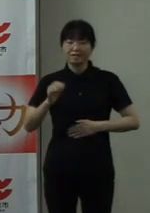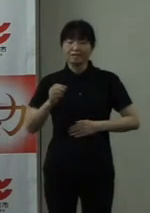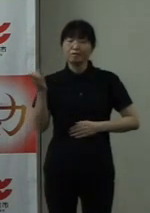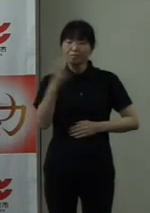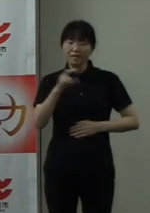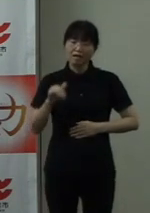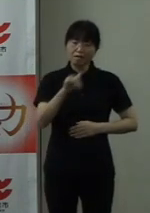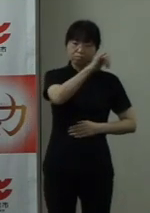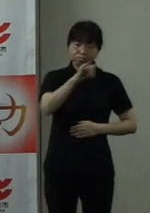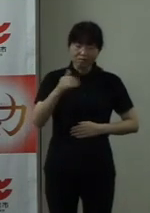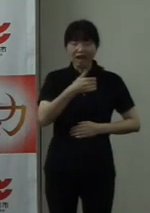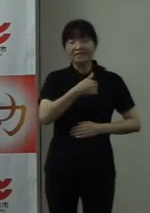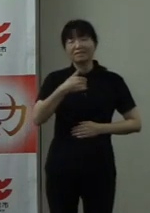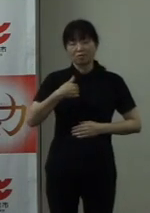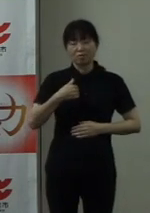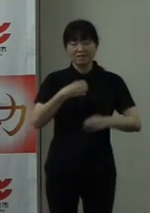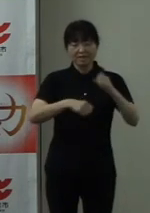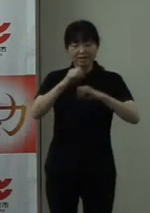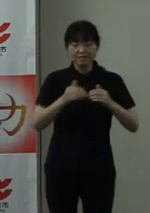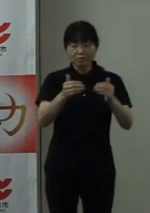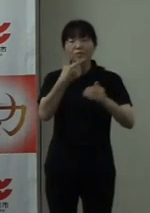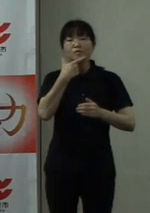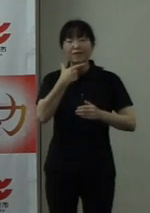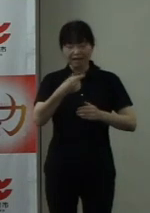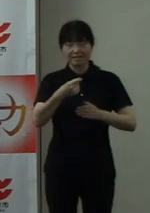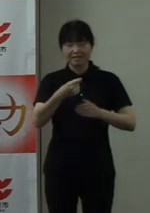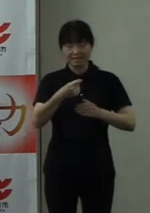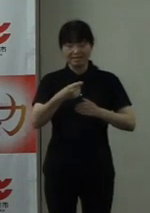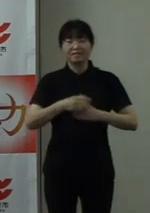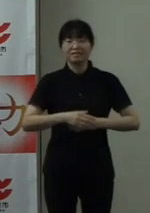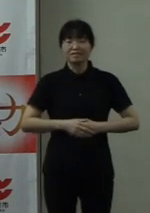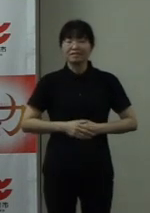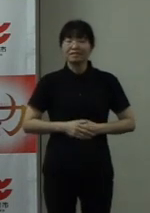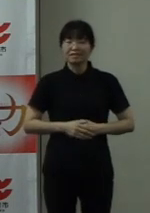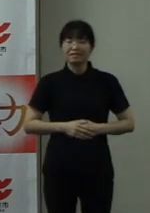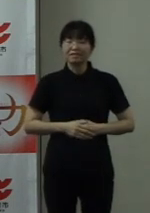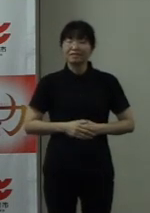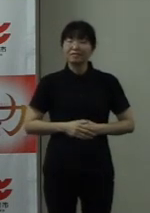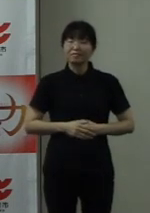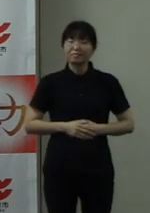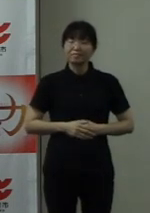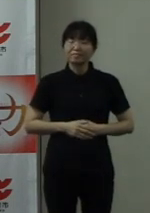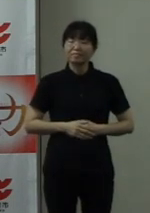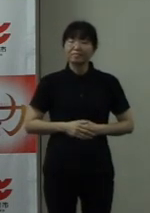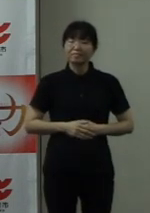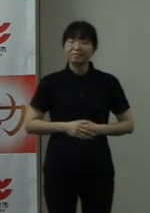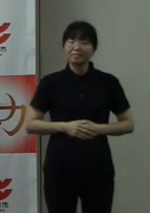ができるようにですね取り組んでいきたいと思いますし、あの促進協としては、今